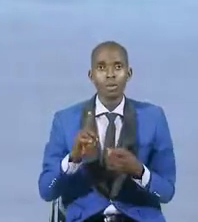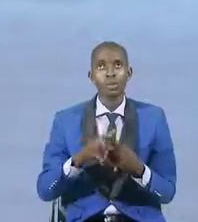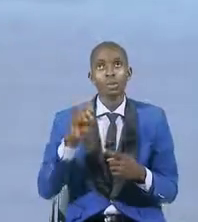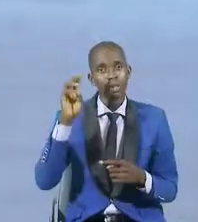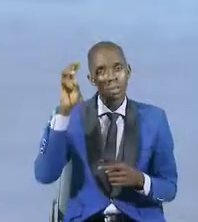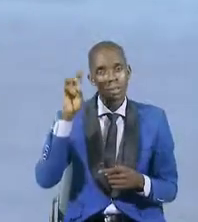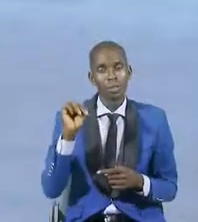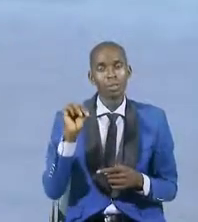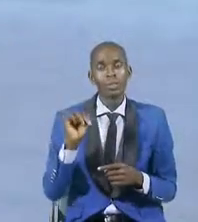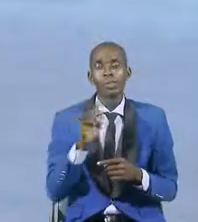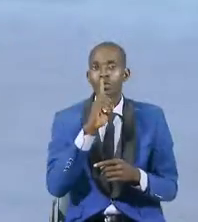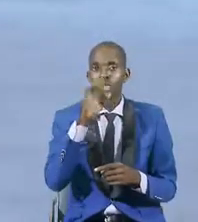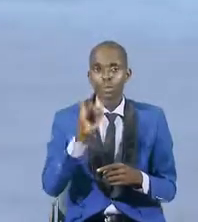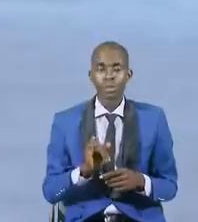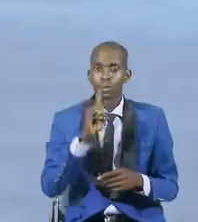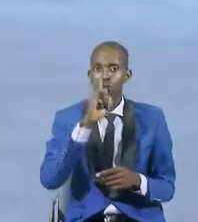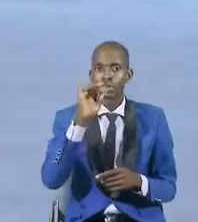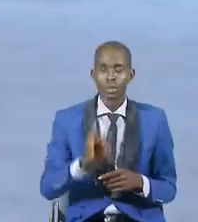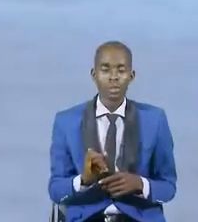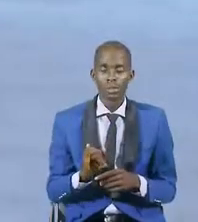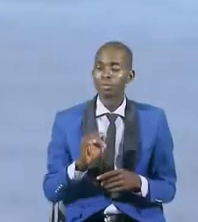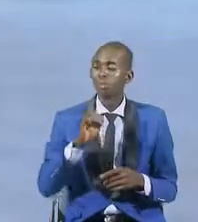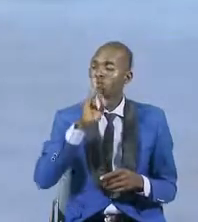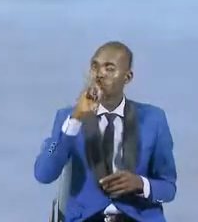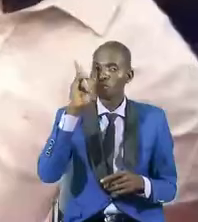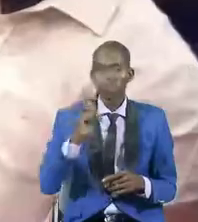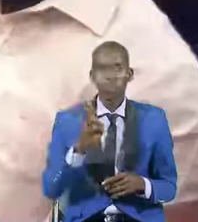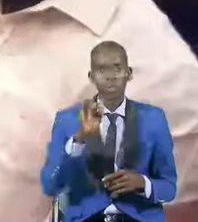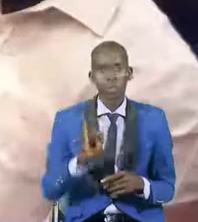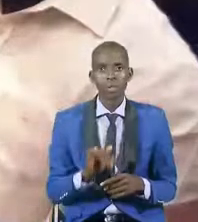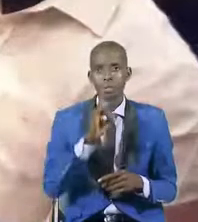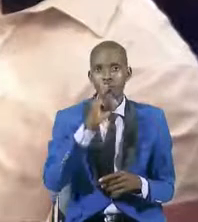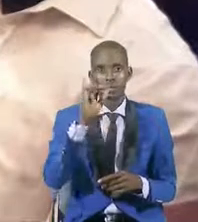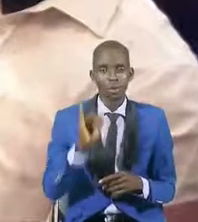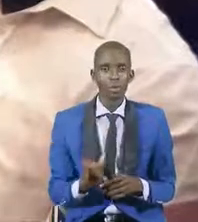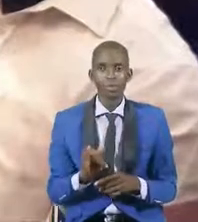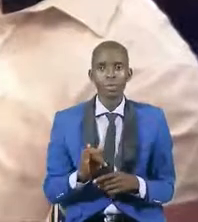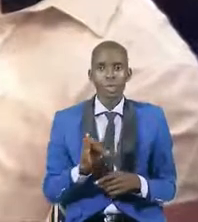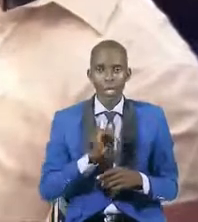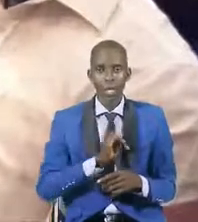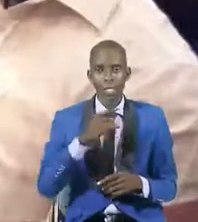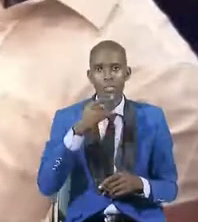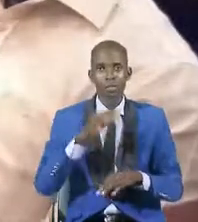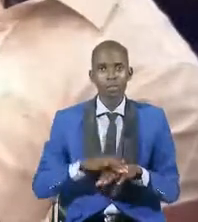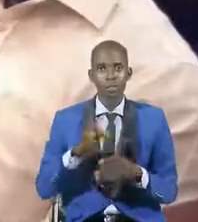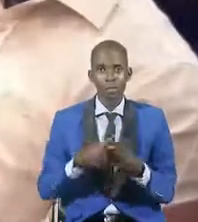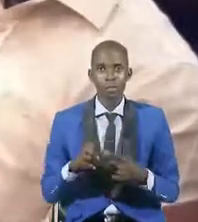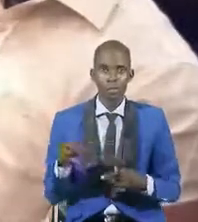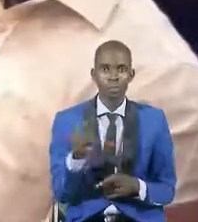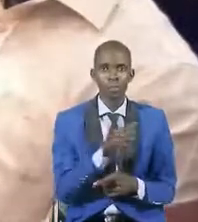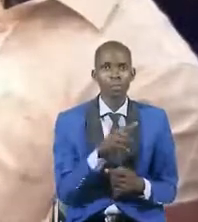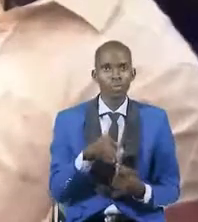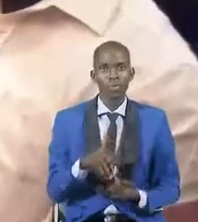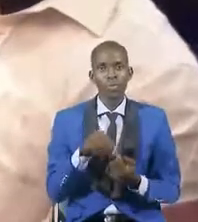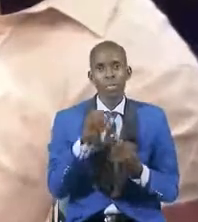verset 3. Jésus lui répondit, en vérité, certainement, assurément, je te le